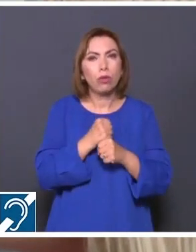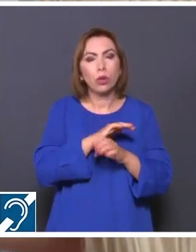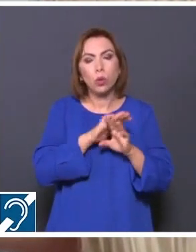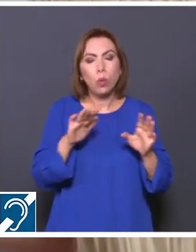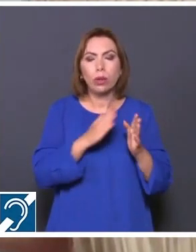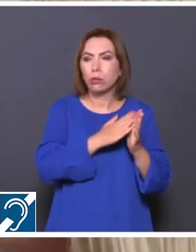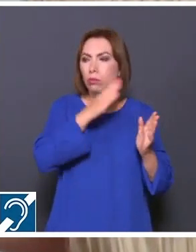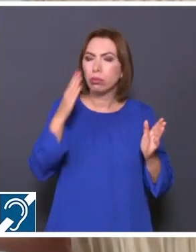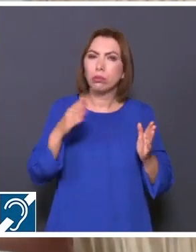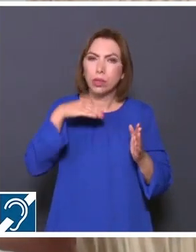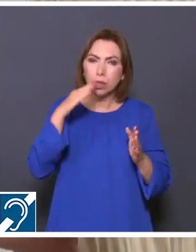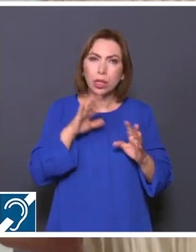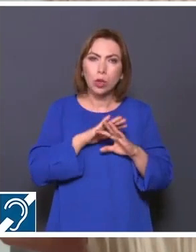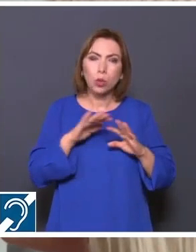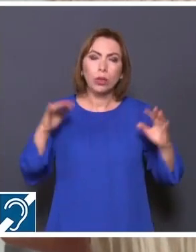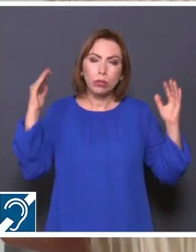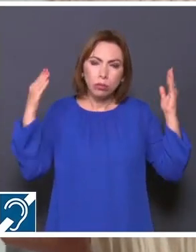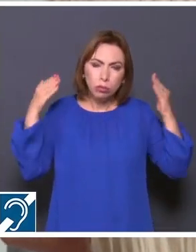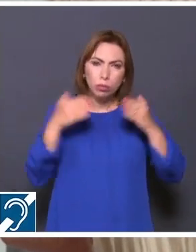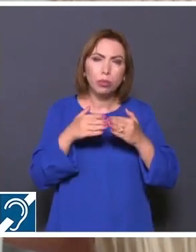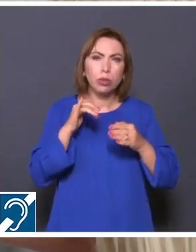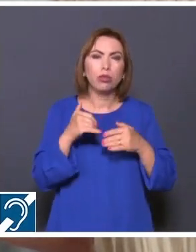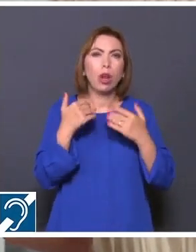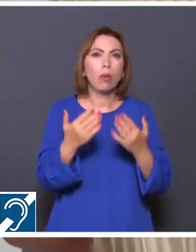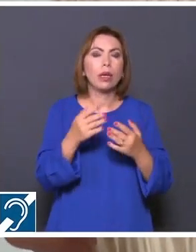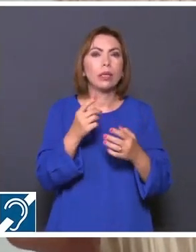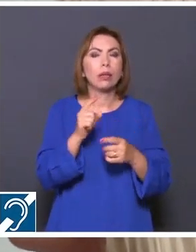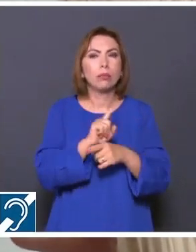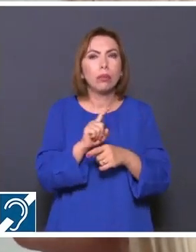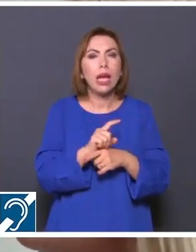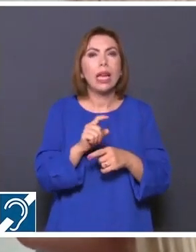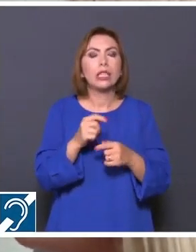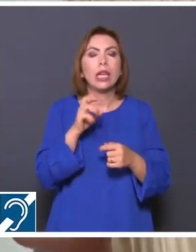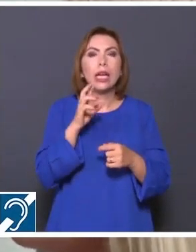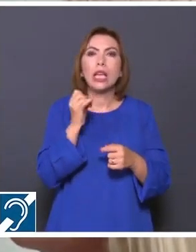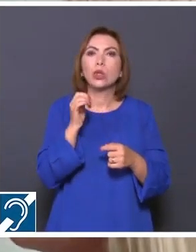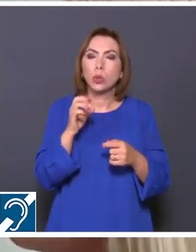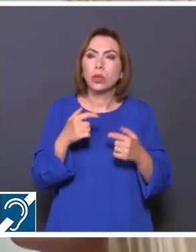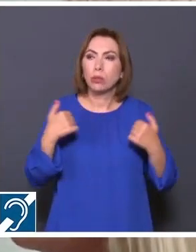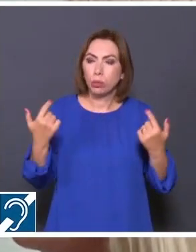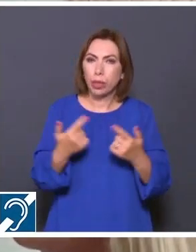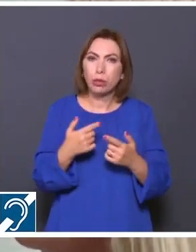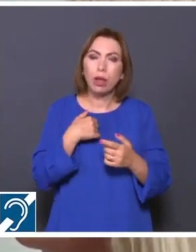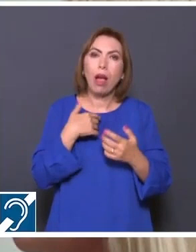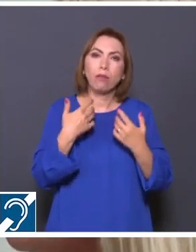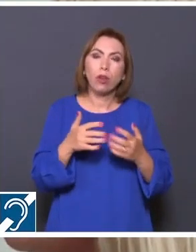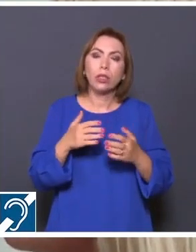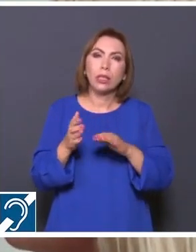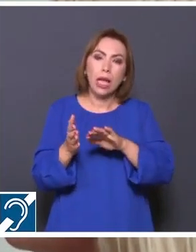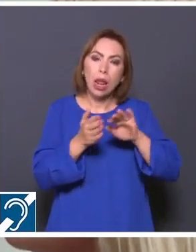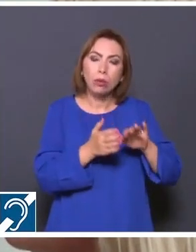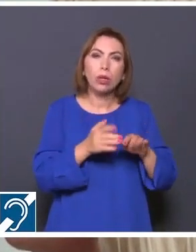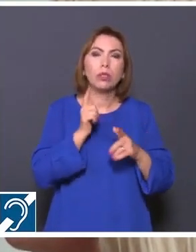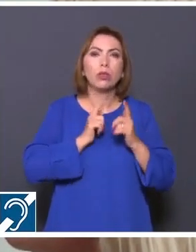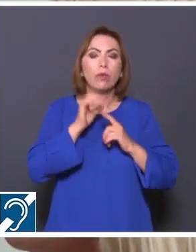aceste zile toată concentrarea și alocarea de resurse din partea noastră a fost să înlăturăm din suferințele oamenilor la